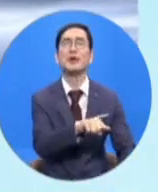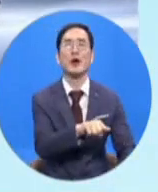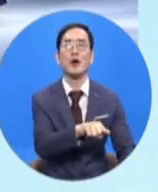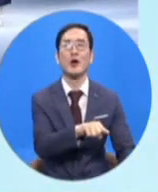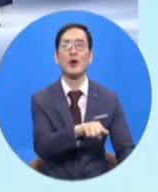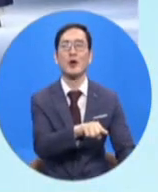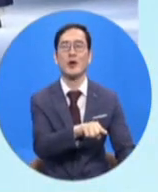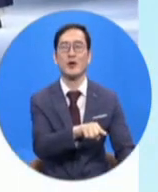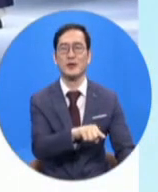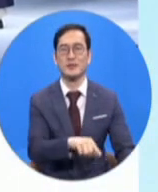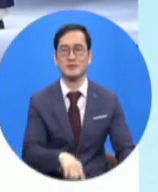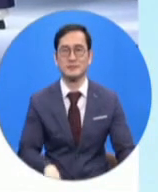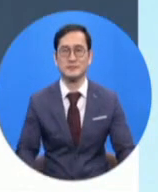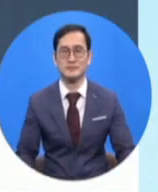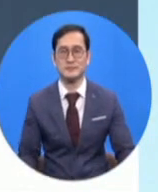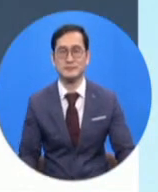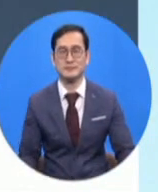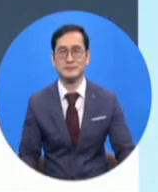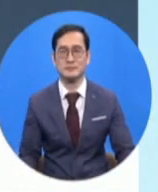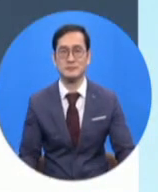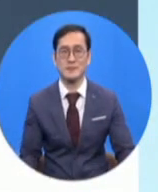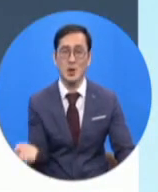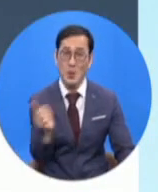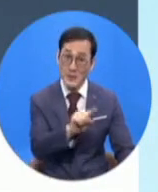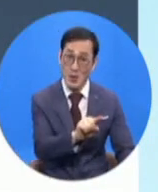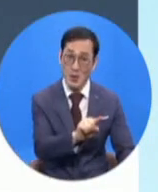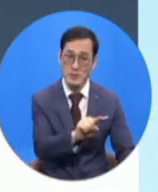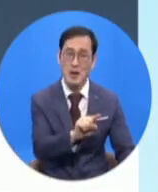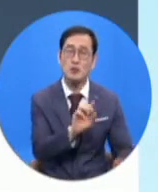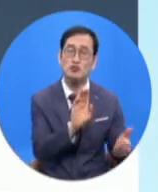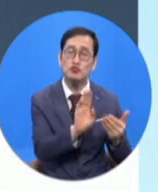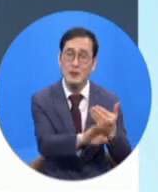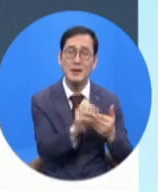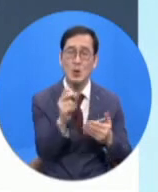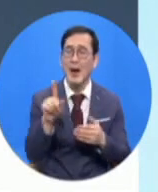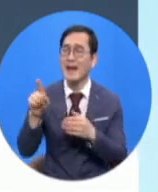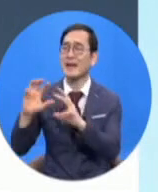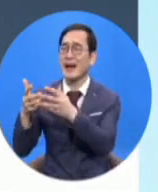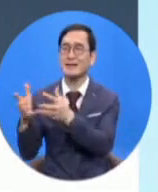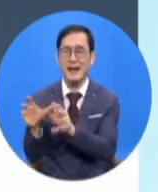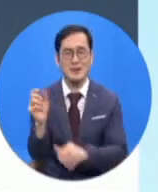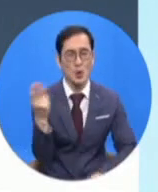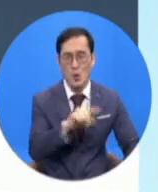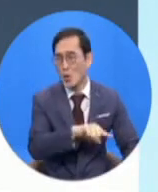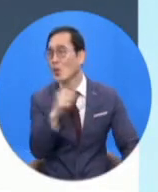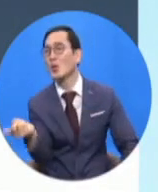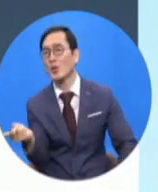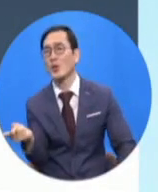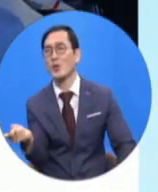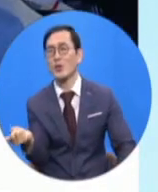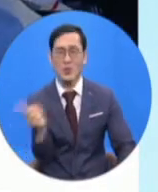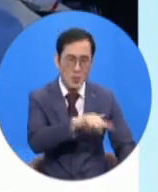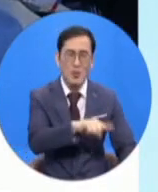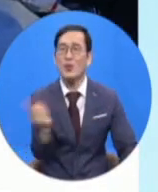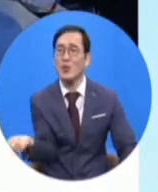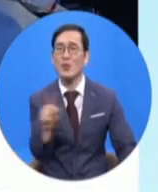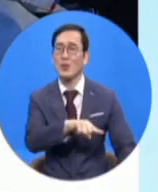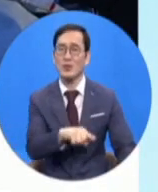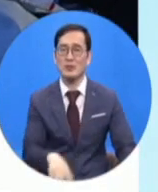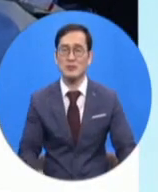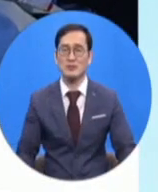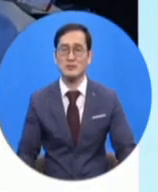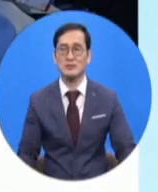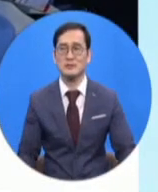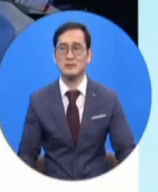그런 하기도 했지만 그런 후에 또다시 한나라당 소속으로 16대 국회의원을 하기도 했습니다 무슨